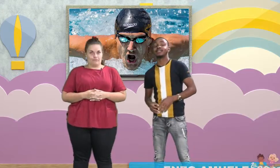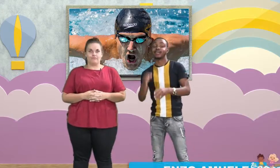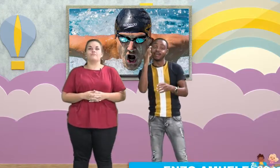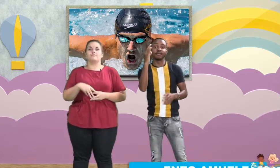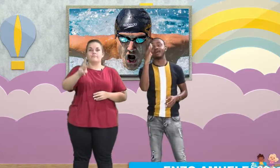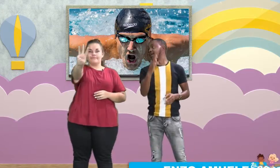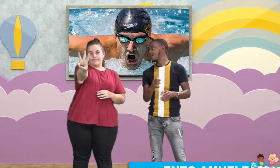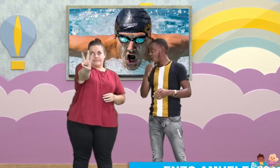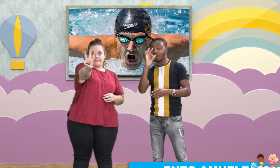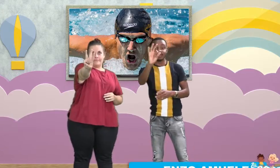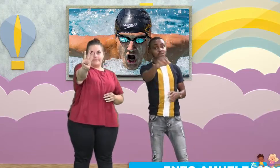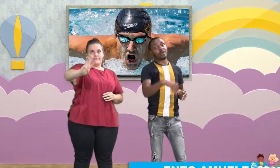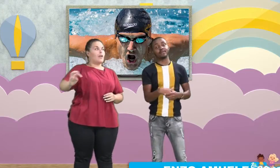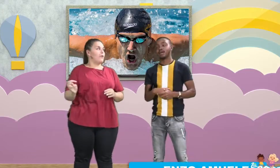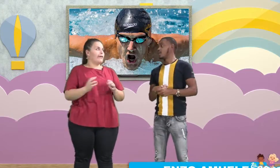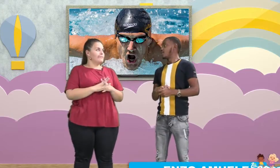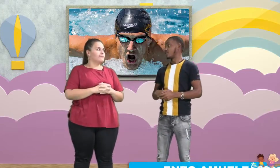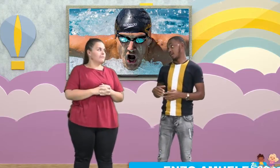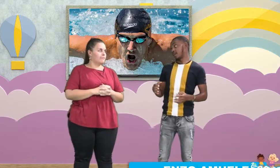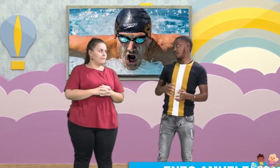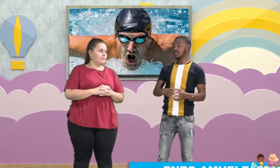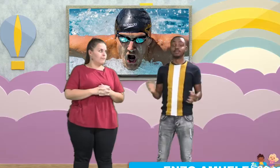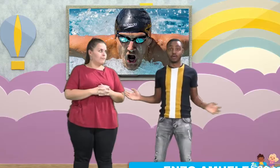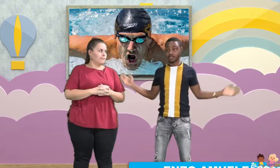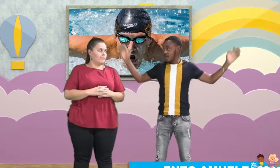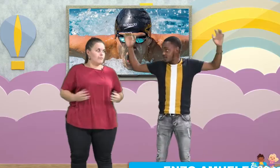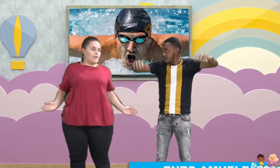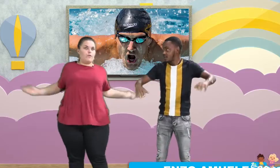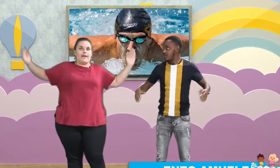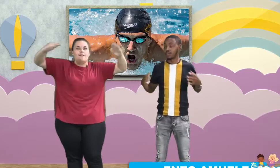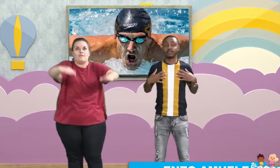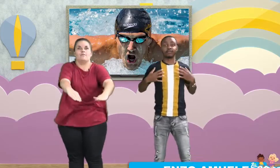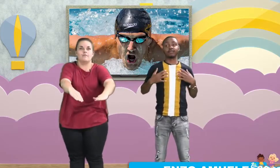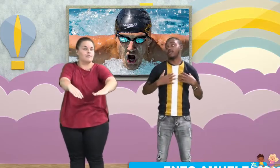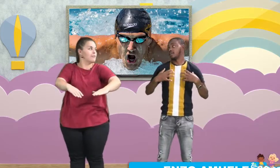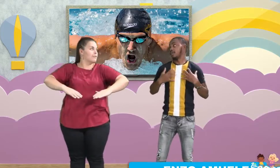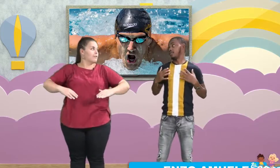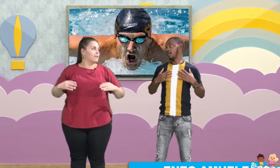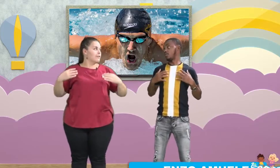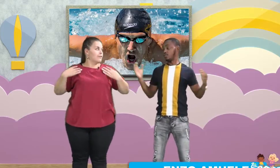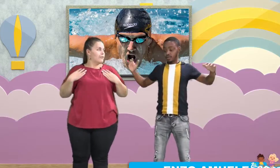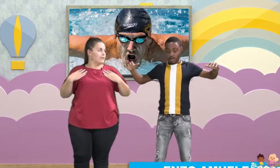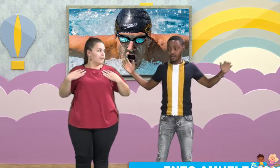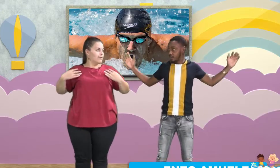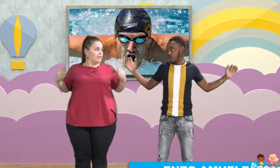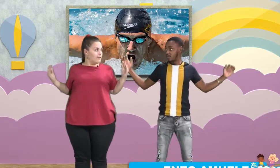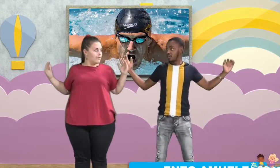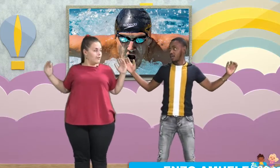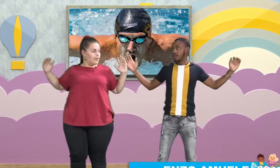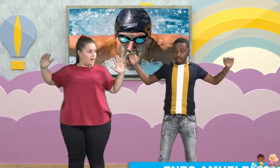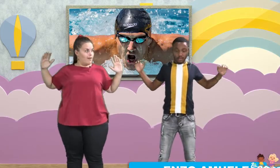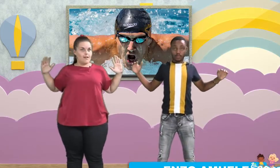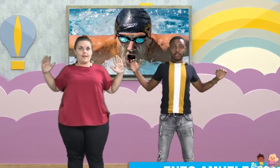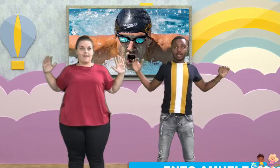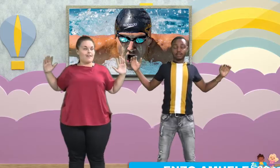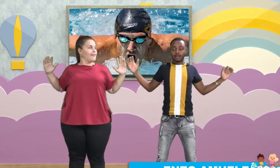julle 3 maniere om te swem. Okay. Ons kry eers die borslag. Okay. Wat jy jou hande so uit moet steek,